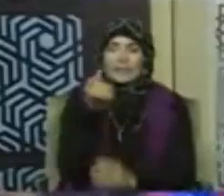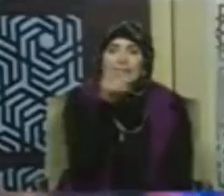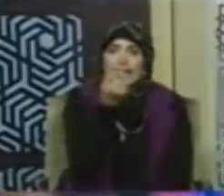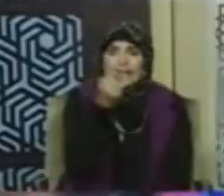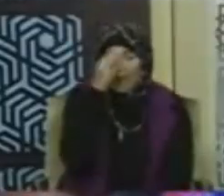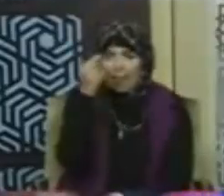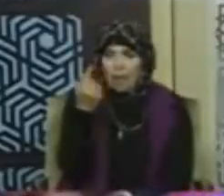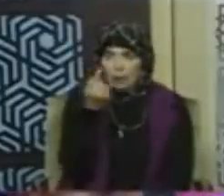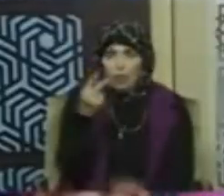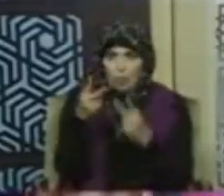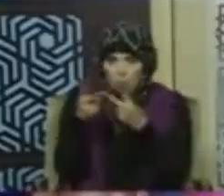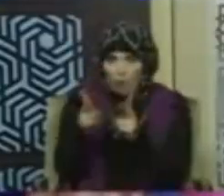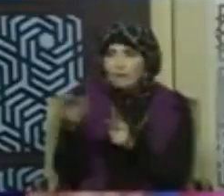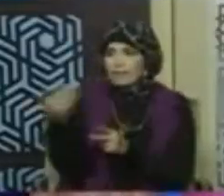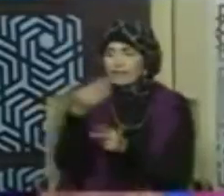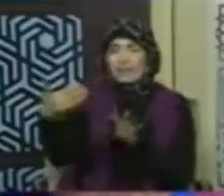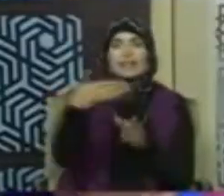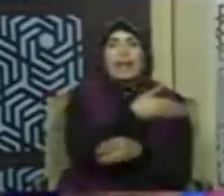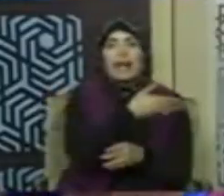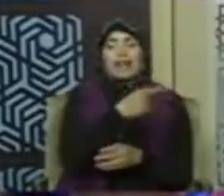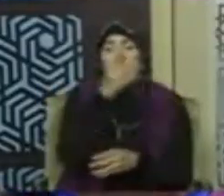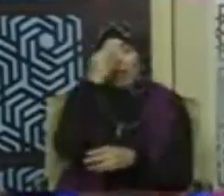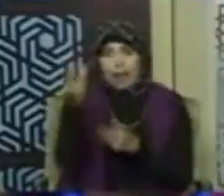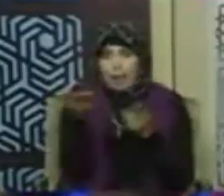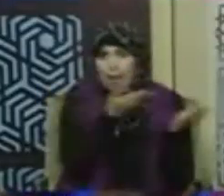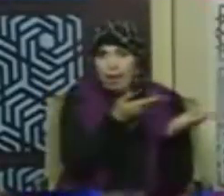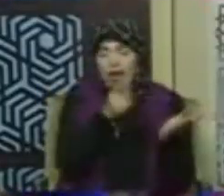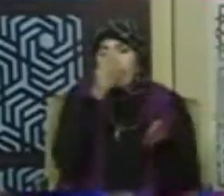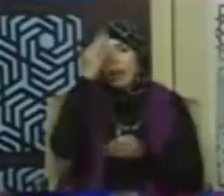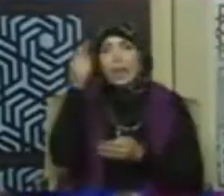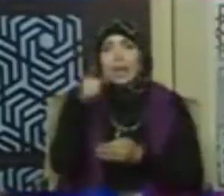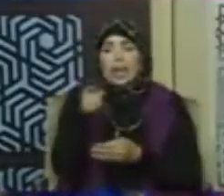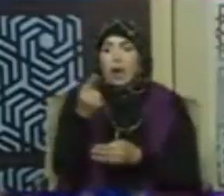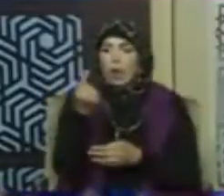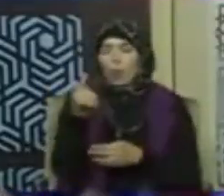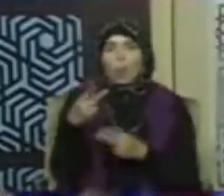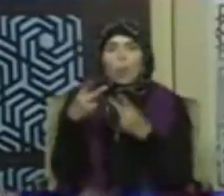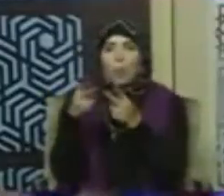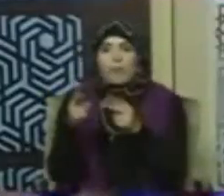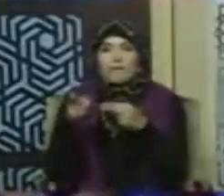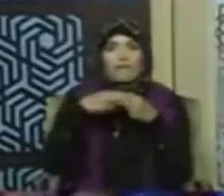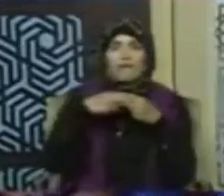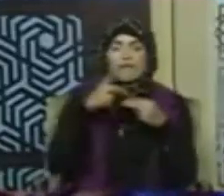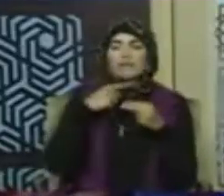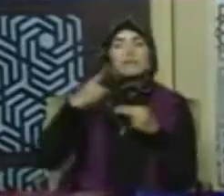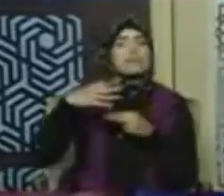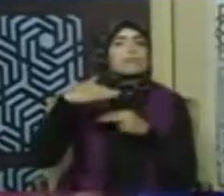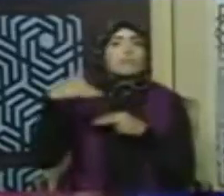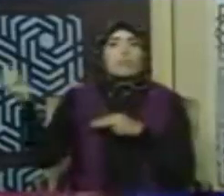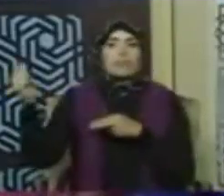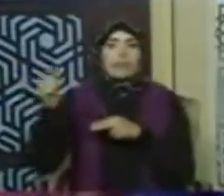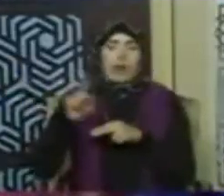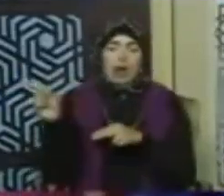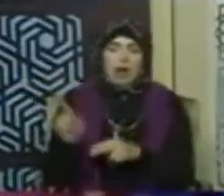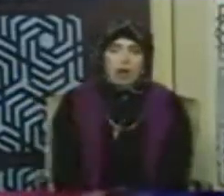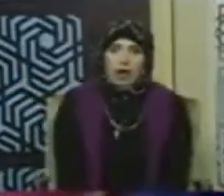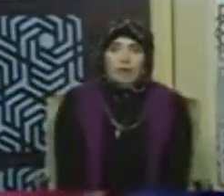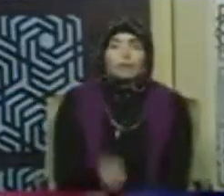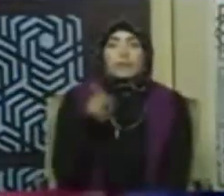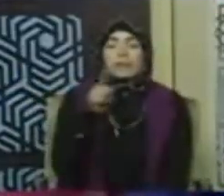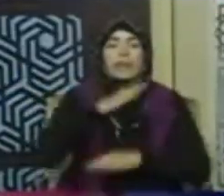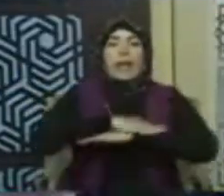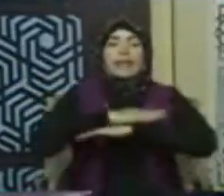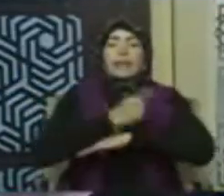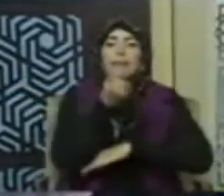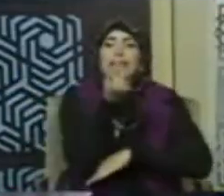أذن له دخل وإن لم يؤذن له رجع. ومن آداب الاستئذان